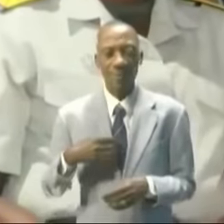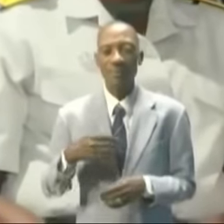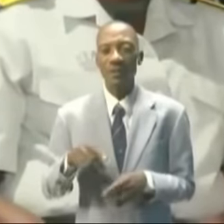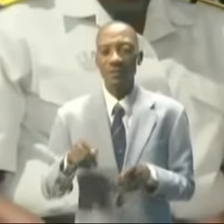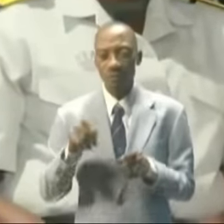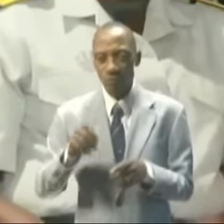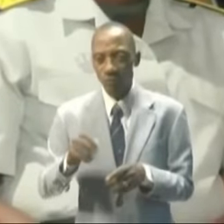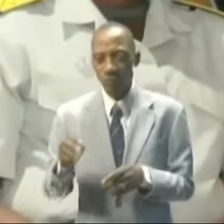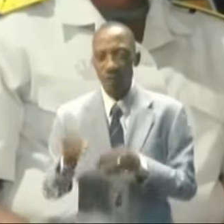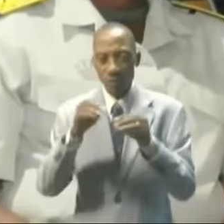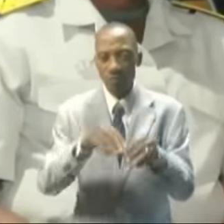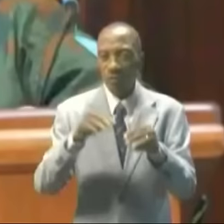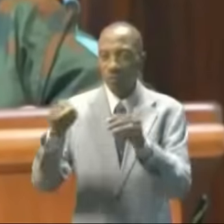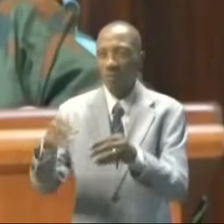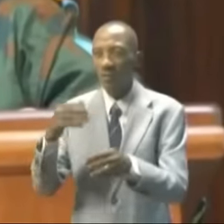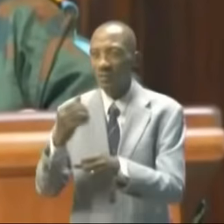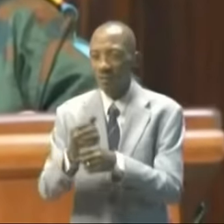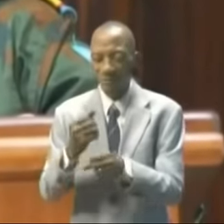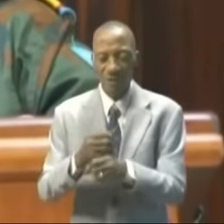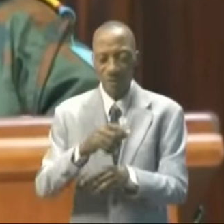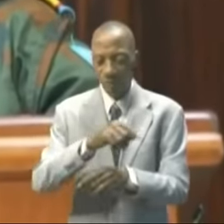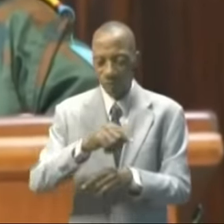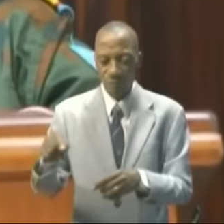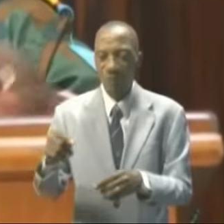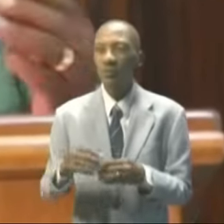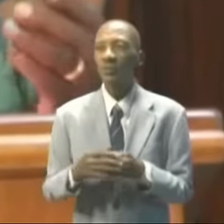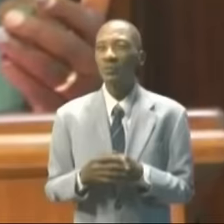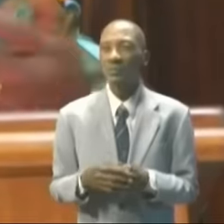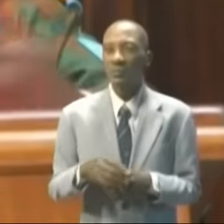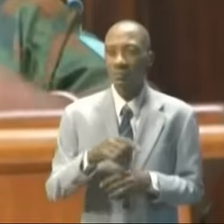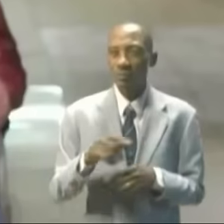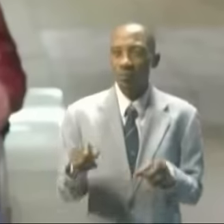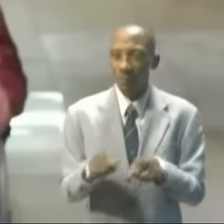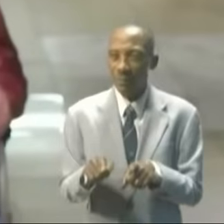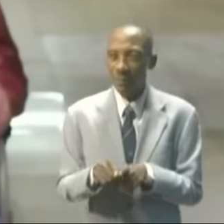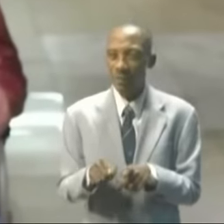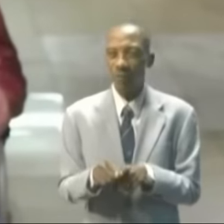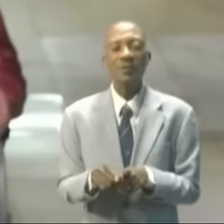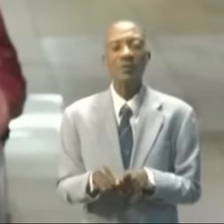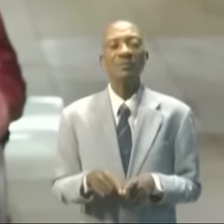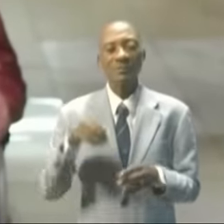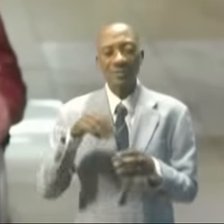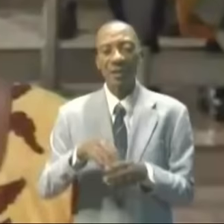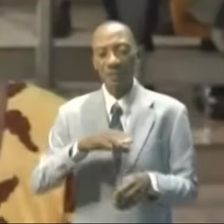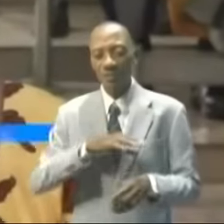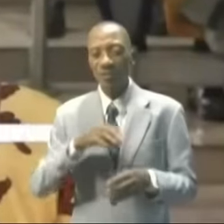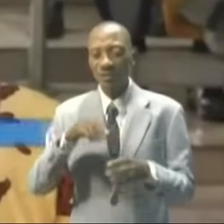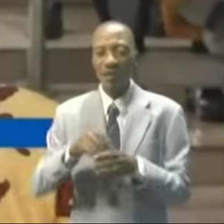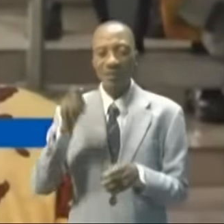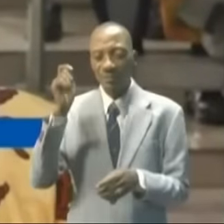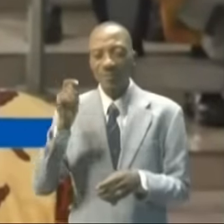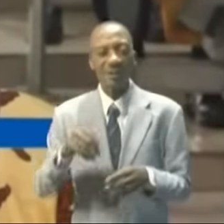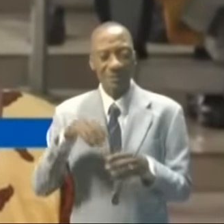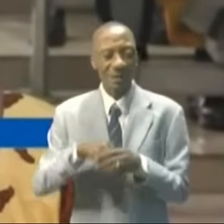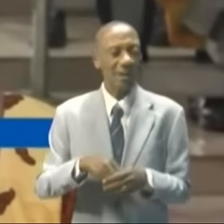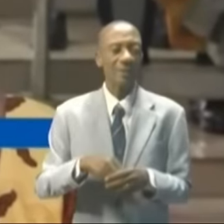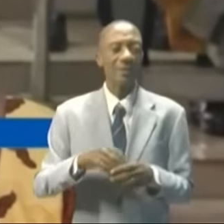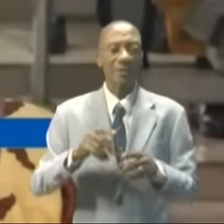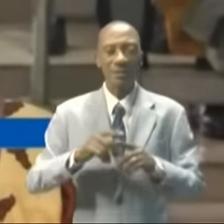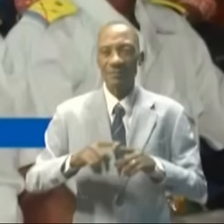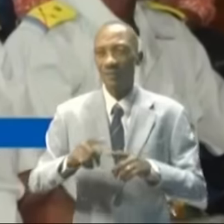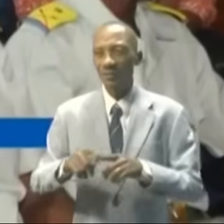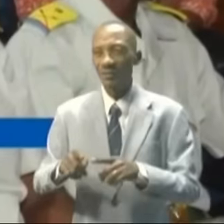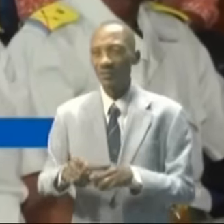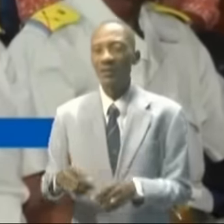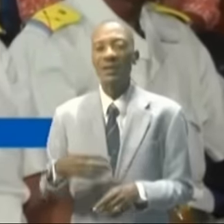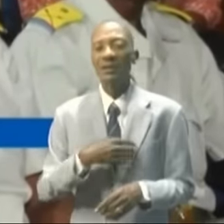Avec l'appui technique et financier de la division réforme du secteur de sécurité de la MONUSCO, ces travaux de deux